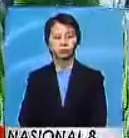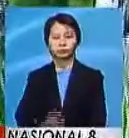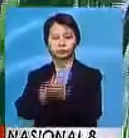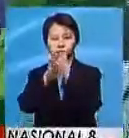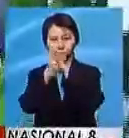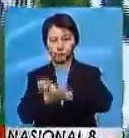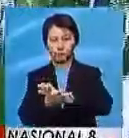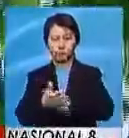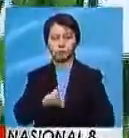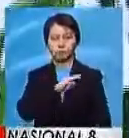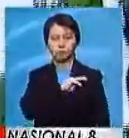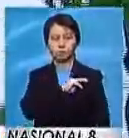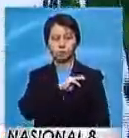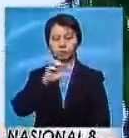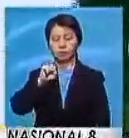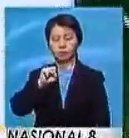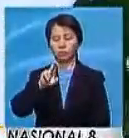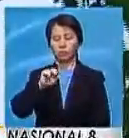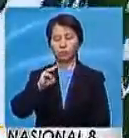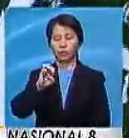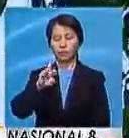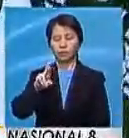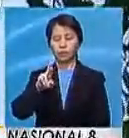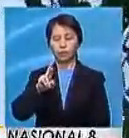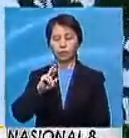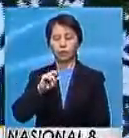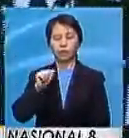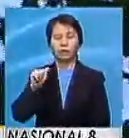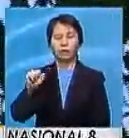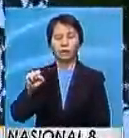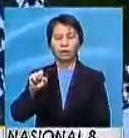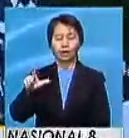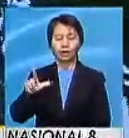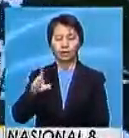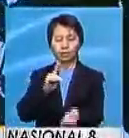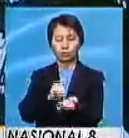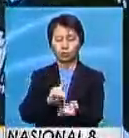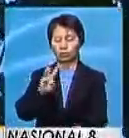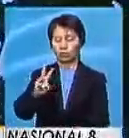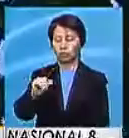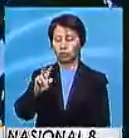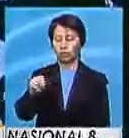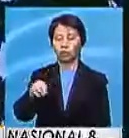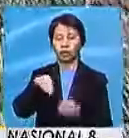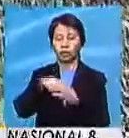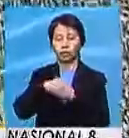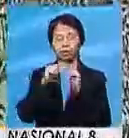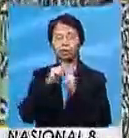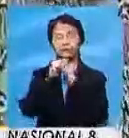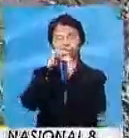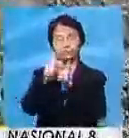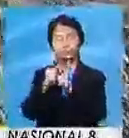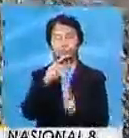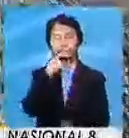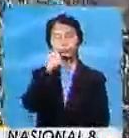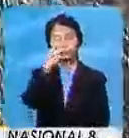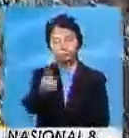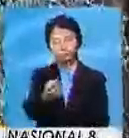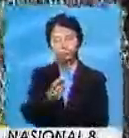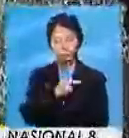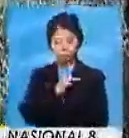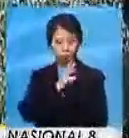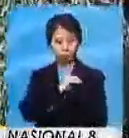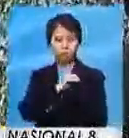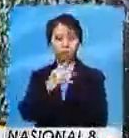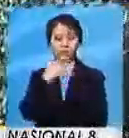Sehubungan itu, Menteri Sumber Asli dan Alam Sekitar Datuk Seri Dr. Wan Junaidi Tuanku Jaafar dalam satu kenyataan memberitahu